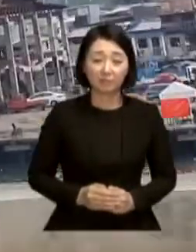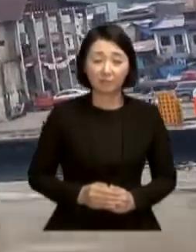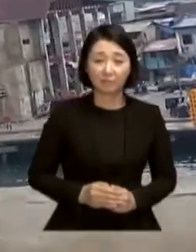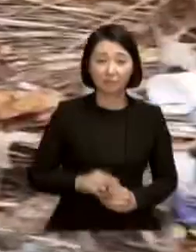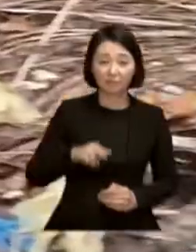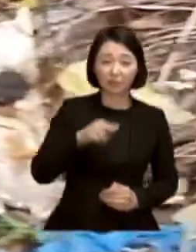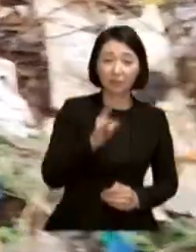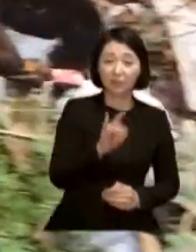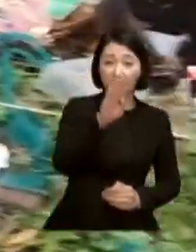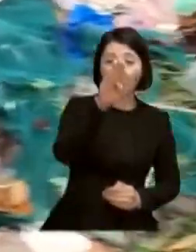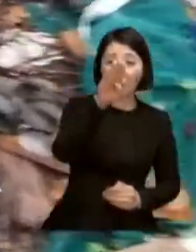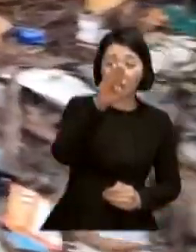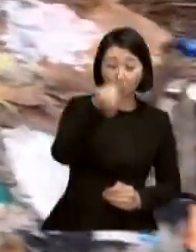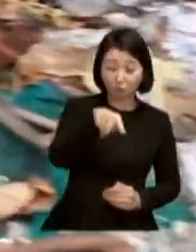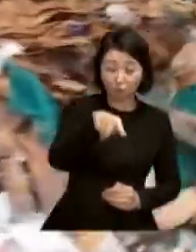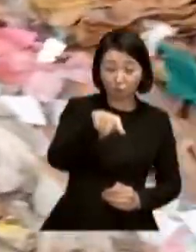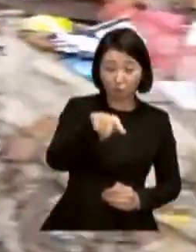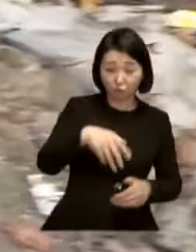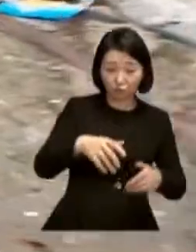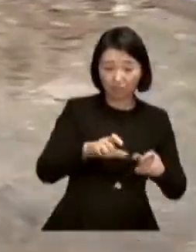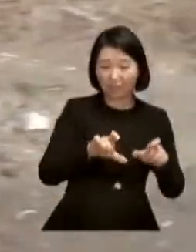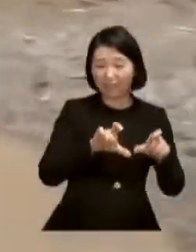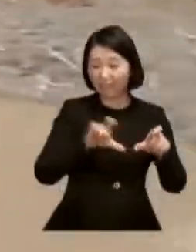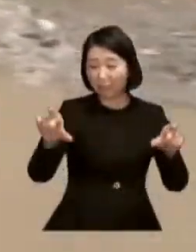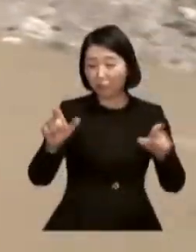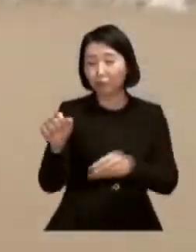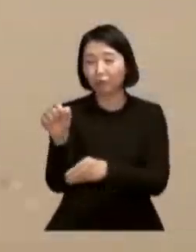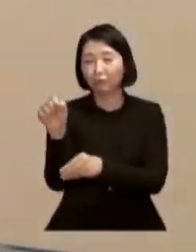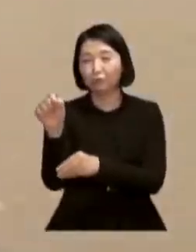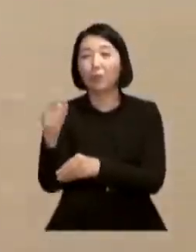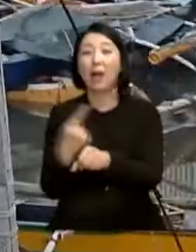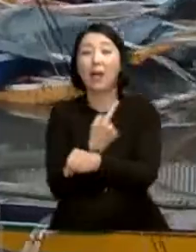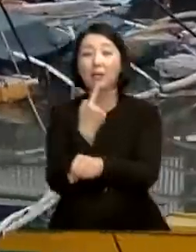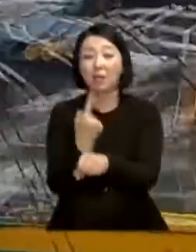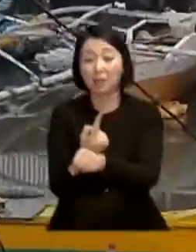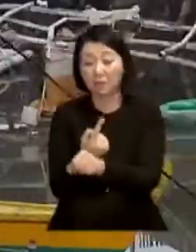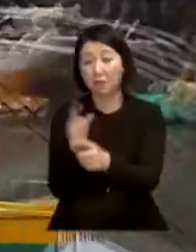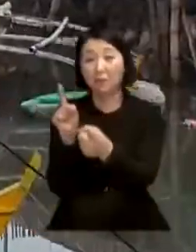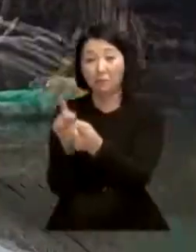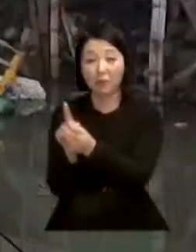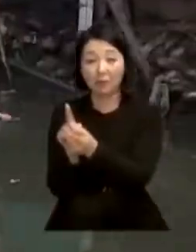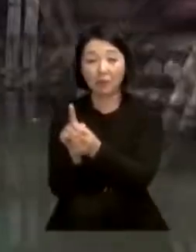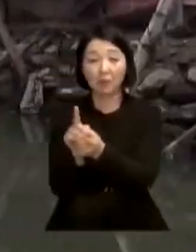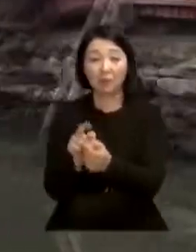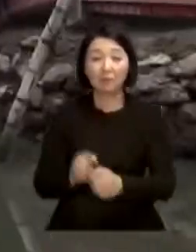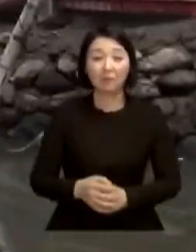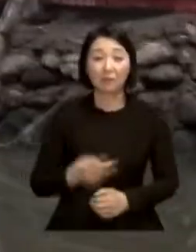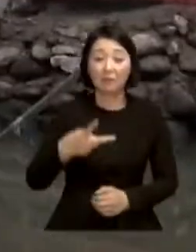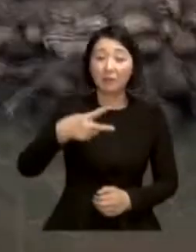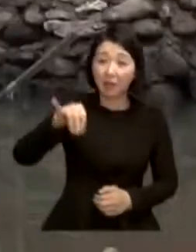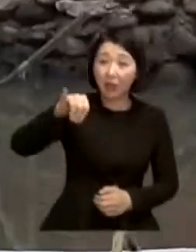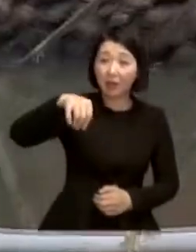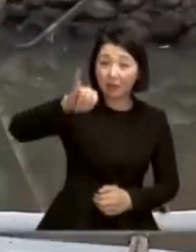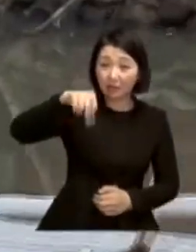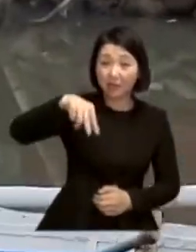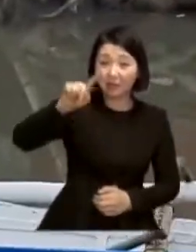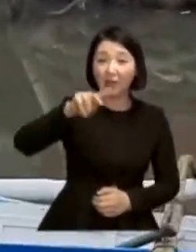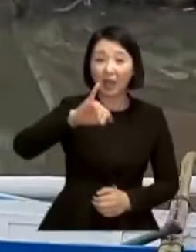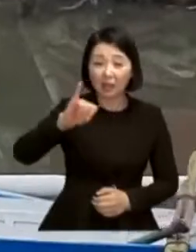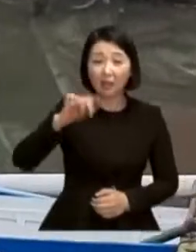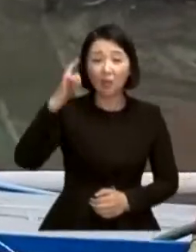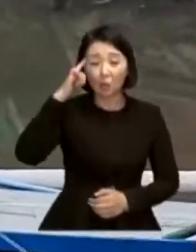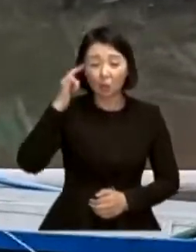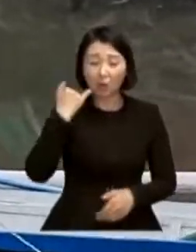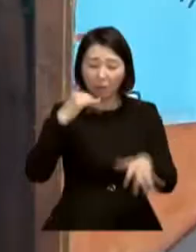세부에서 남쪽으로 1시간 반 정도 차를 타고 가면 만나게 되는 딸리사이 지역. 이곳엔 바다 위에 세워진